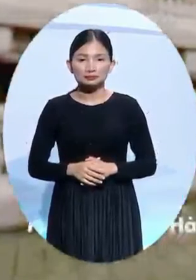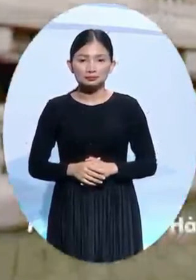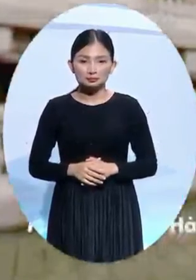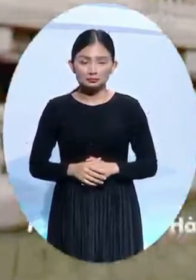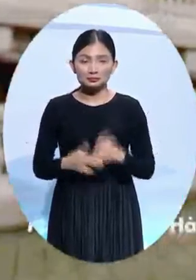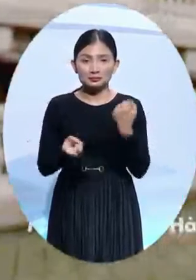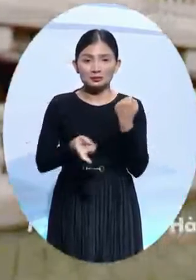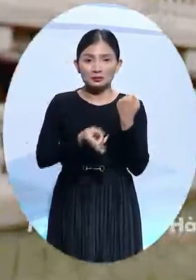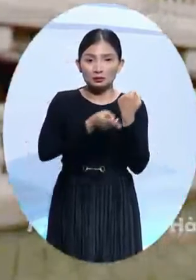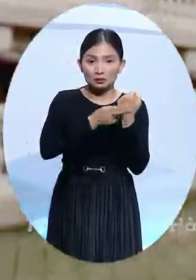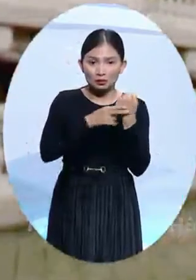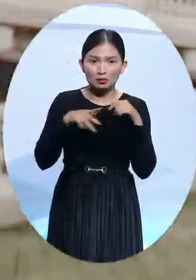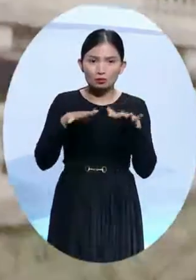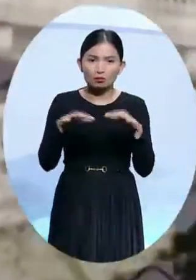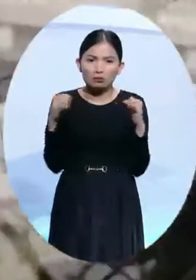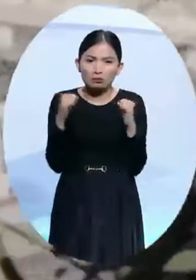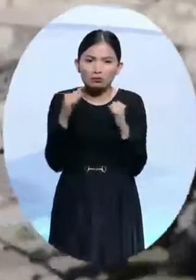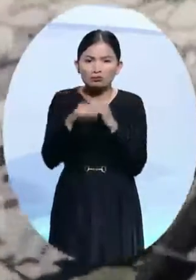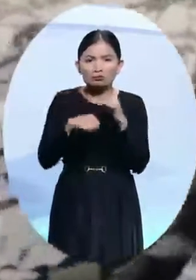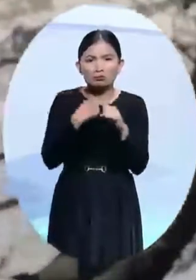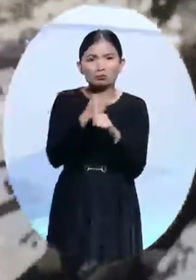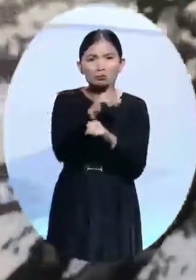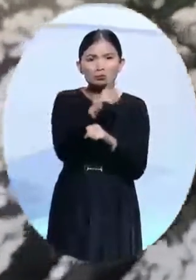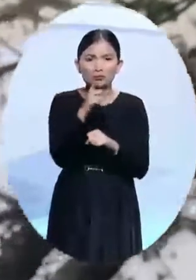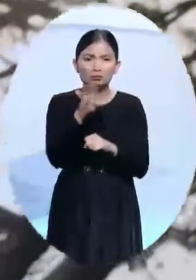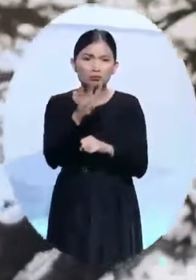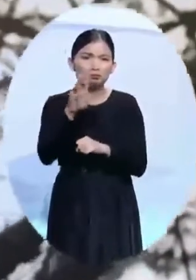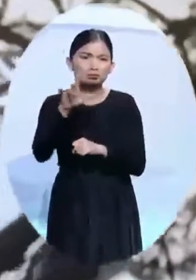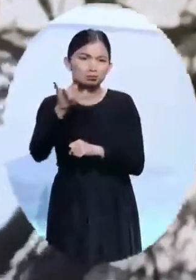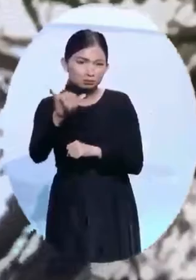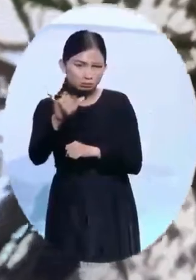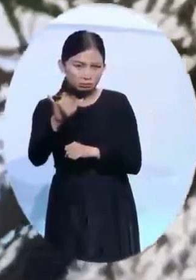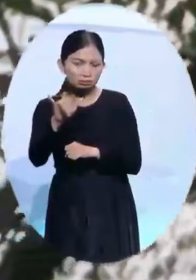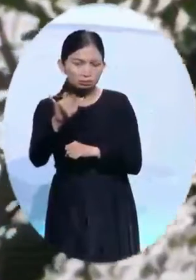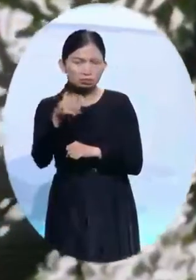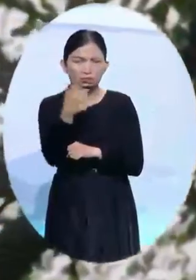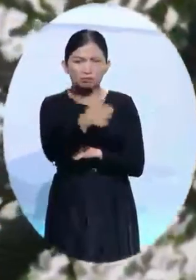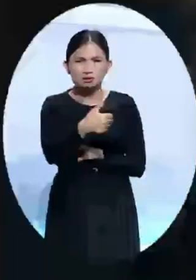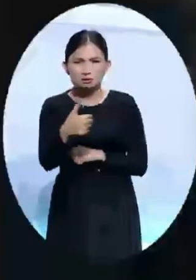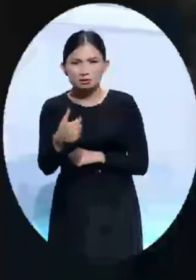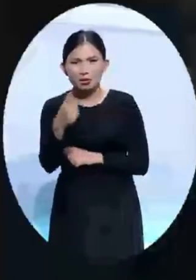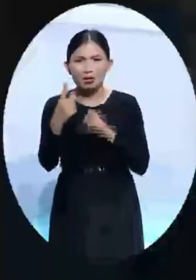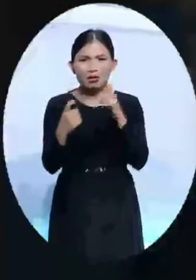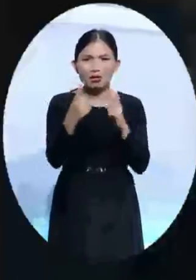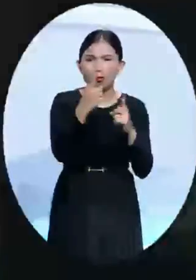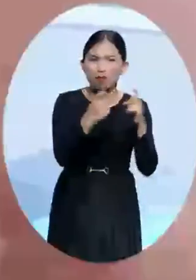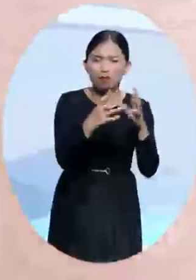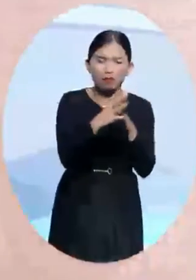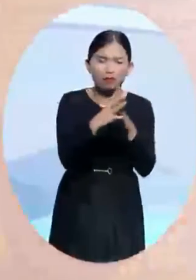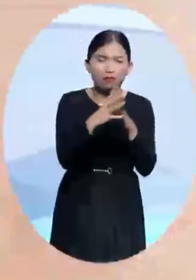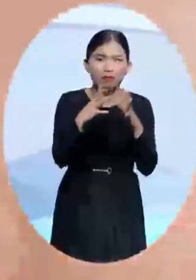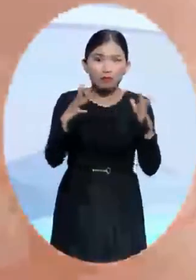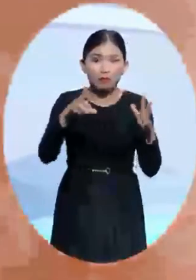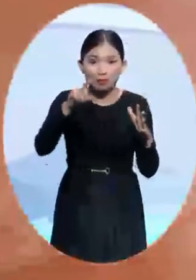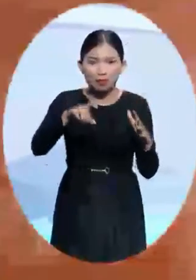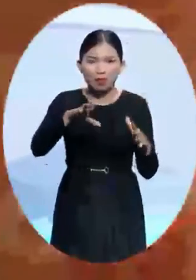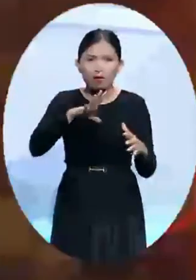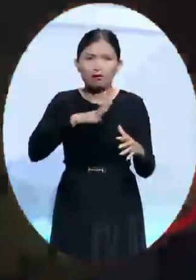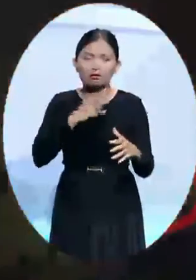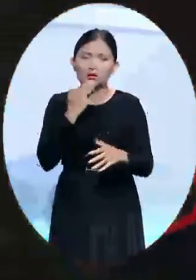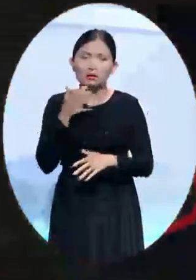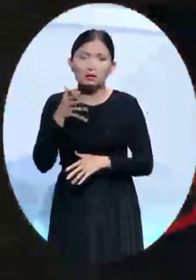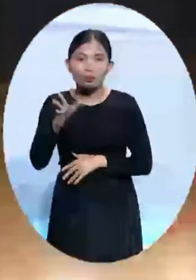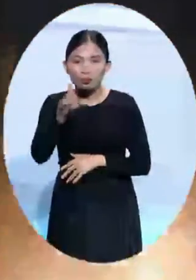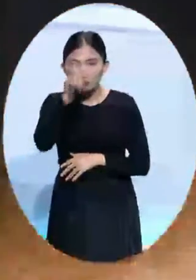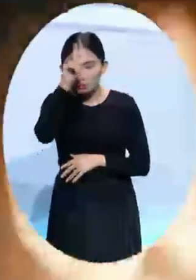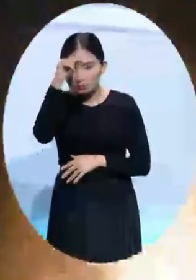Hà Nội, mùa đông năm 1946, trong số những người anh dũng hy sinh, có con trai bác sĩ Vũ Đình